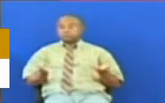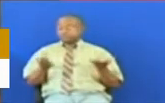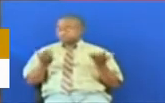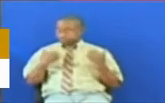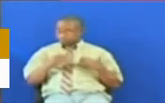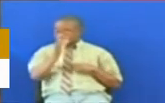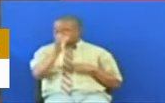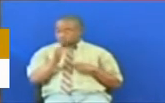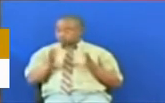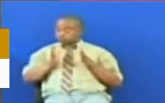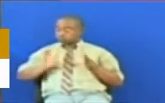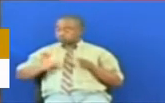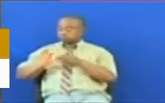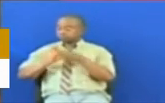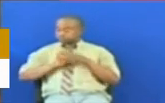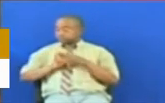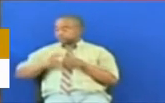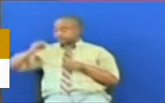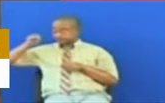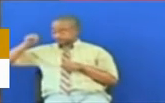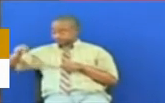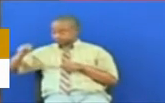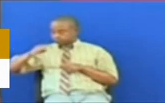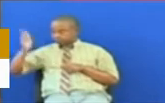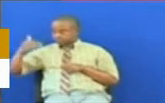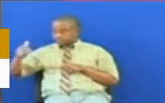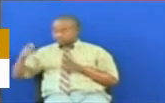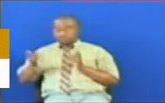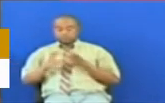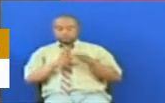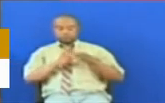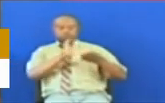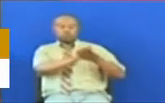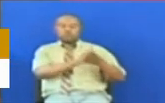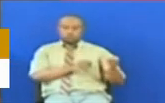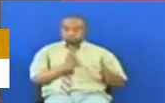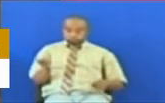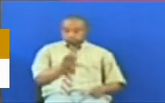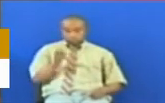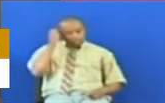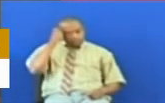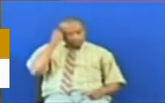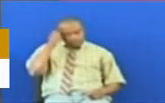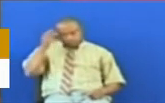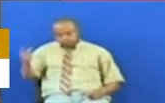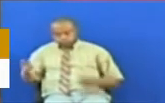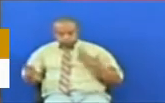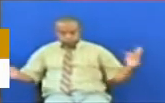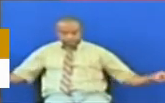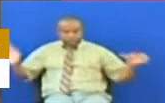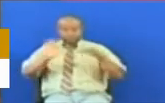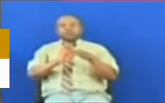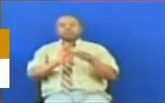kikubwa kushirikisha pande zote na umeweza kwa kiasi kikubwa kuabsorb mawazo ya pande zote na ikayaweka katika